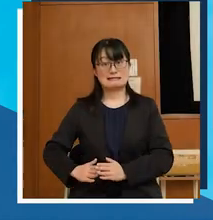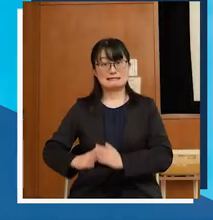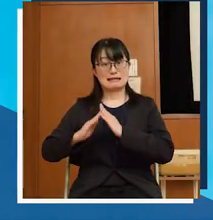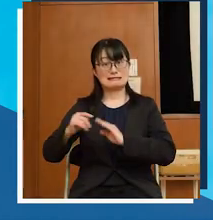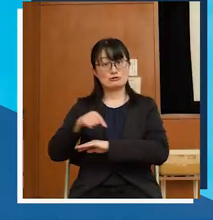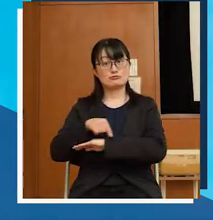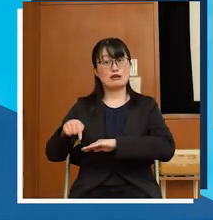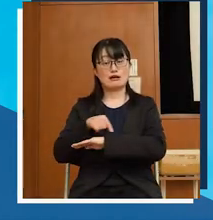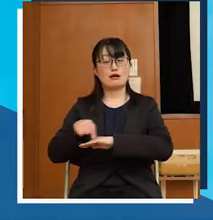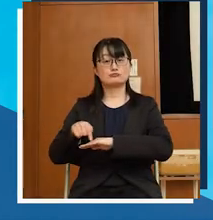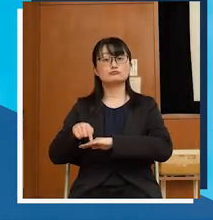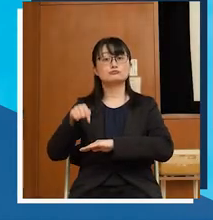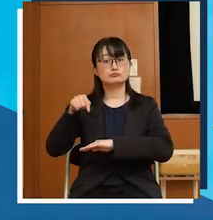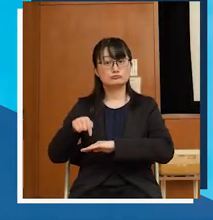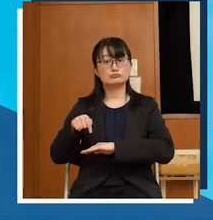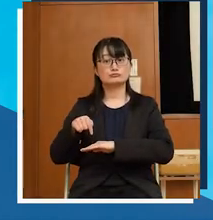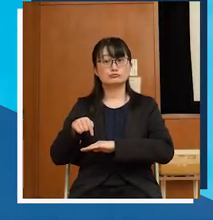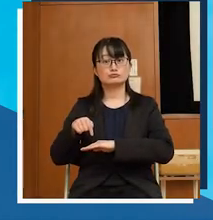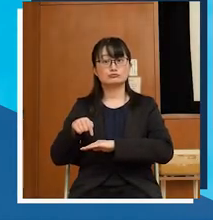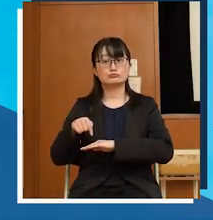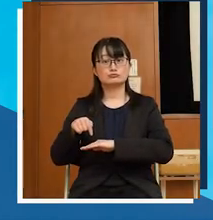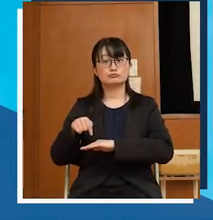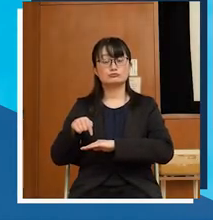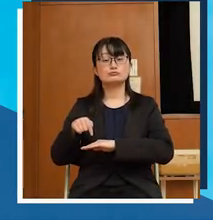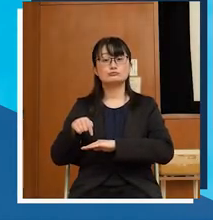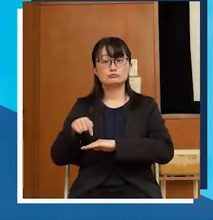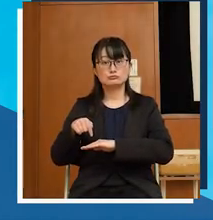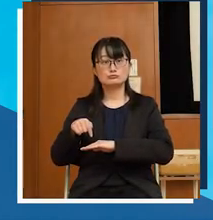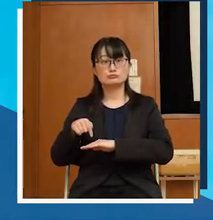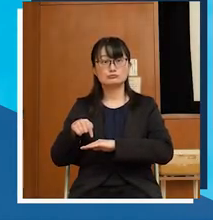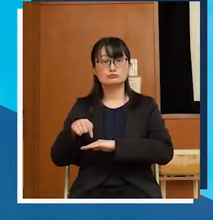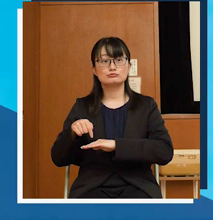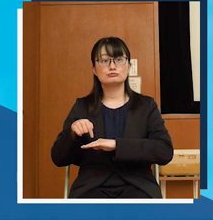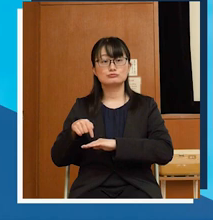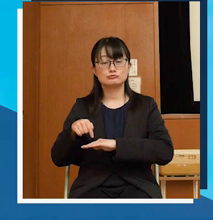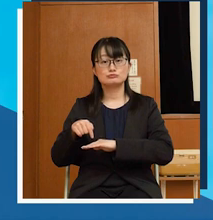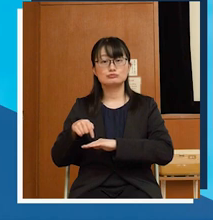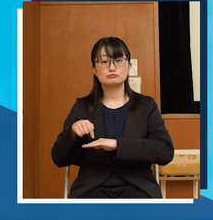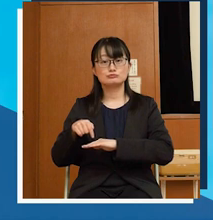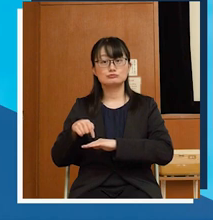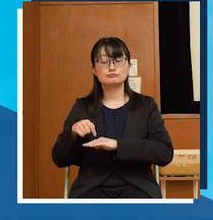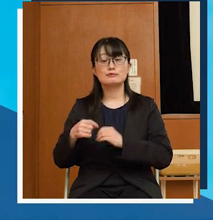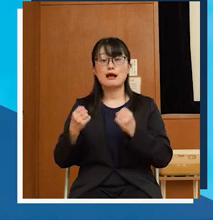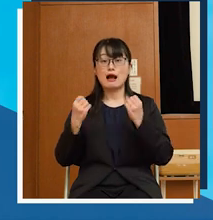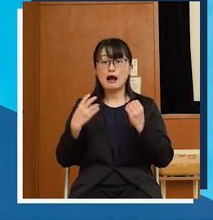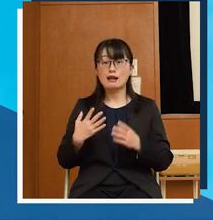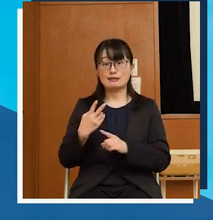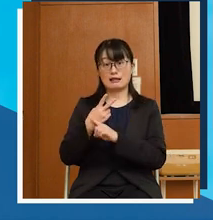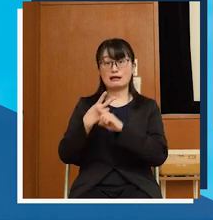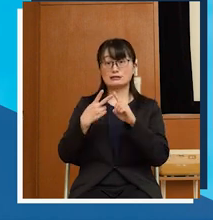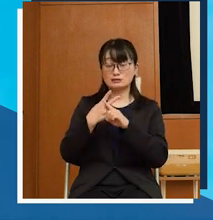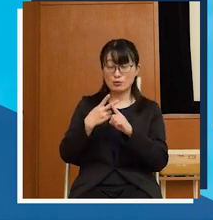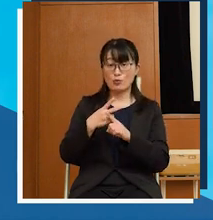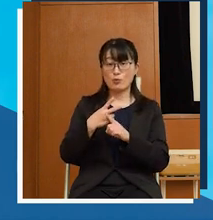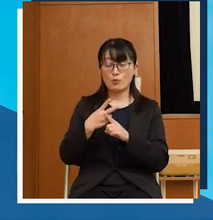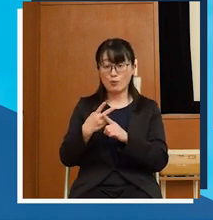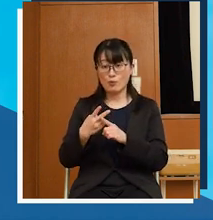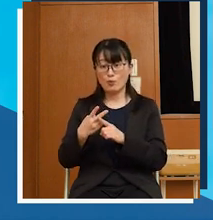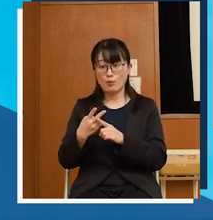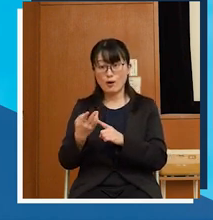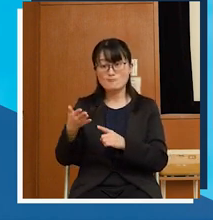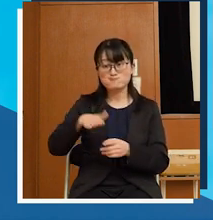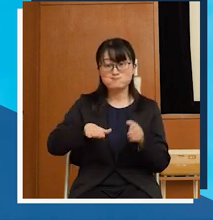ないえ経線機能付きの五眼や弾薬搭載エリア日本の滑走路などの新たな機能がえ整備される